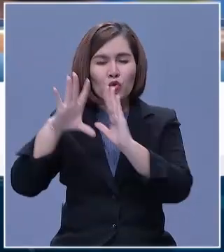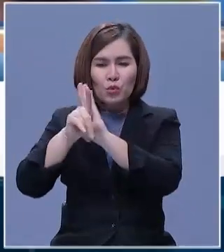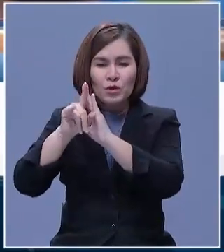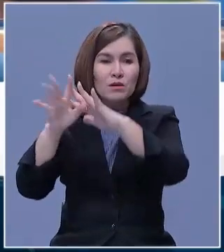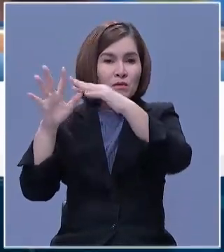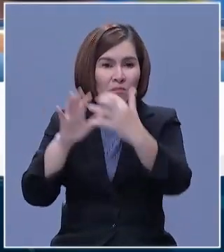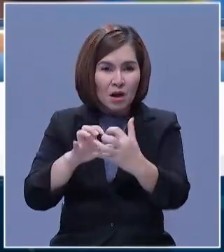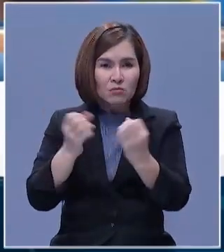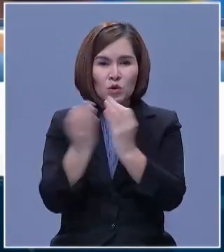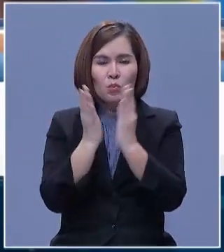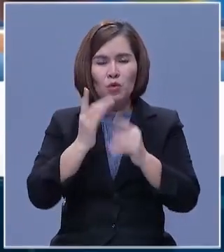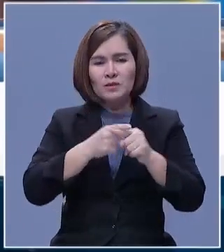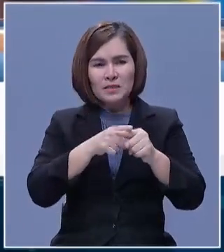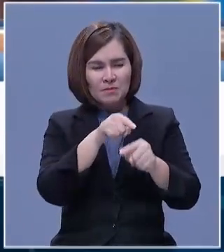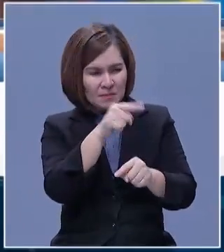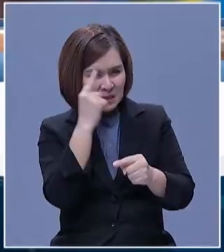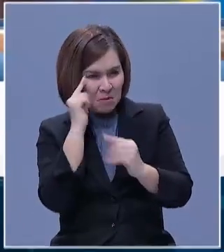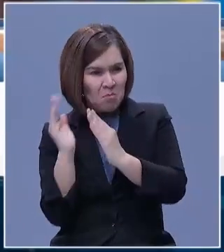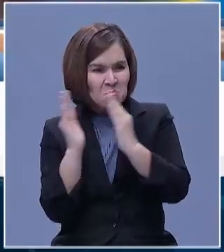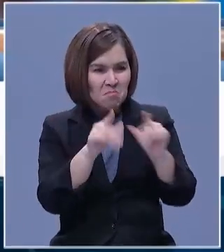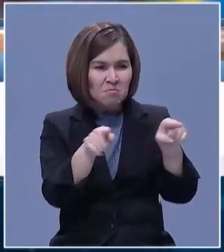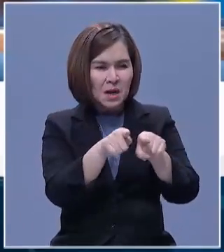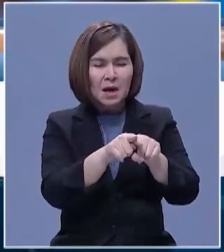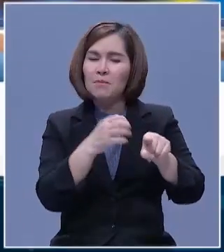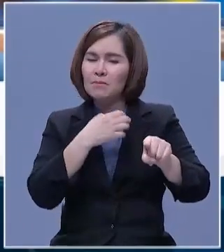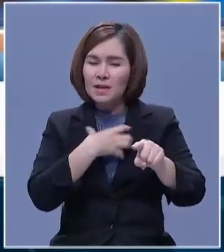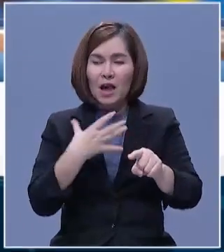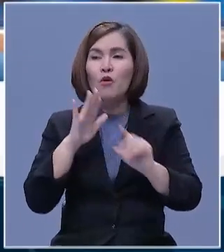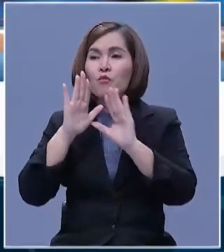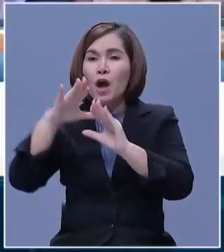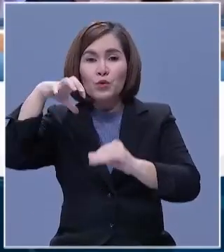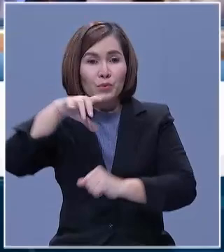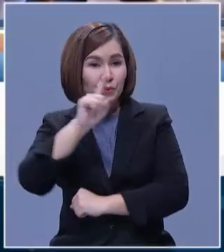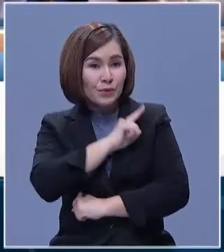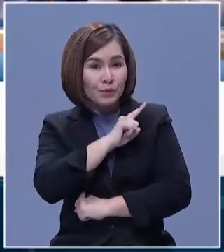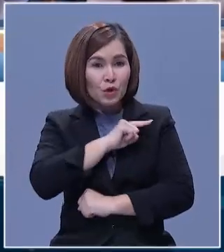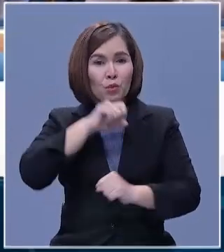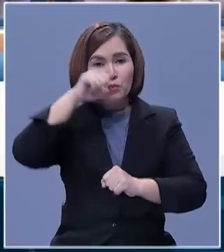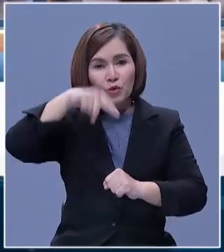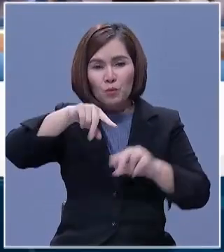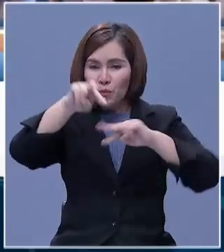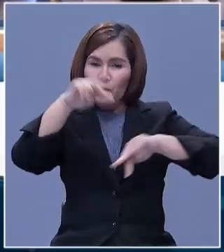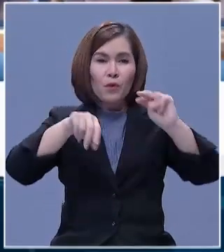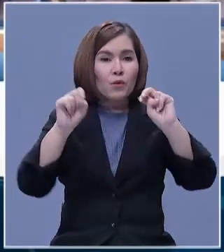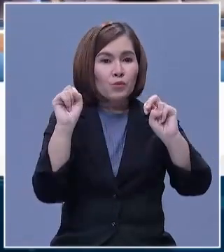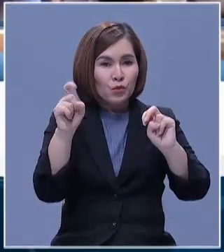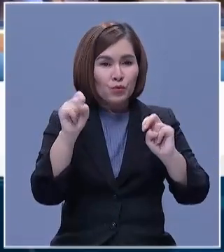นักเรียนได้รับบาดเจ็บก็เลยอยากให้หน่วยงานที่เกี่ยวข้องเร่งเข้ามาตรวจสอบซ่อมแซมโดยด่วนนะครับ